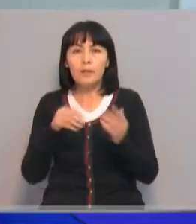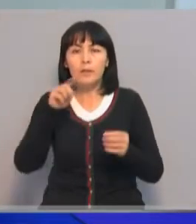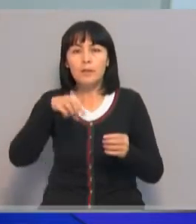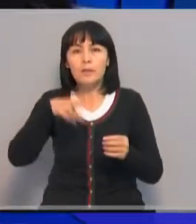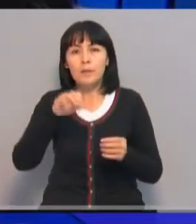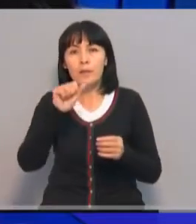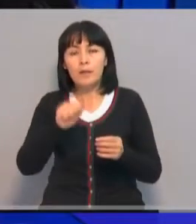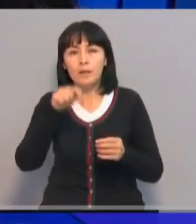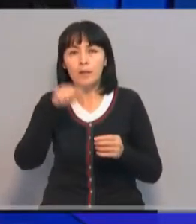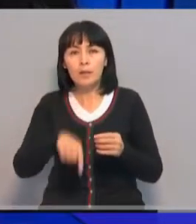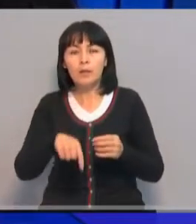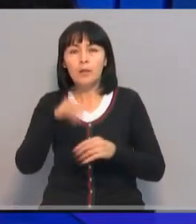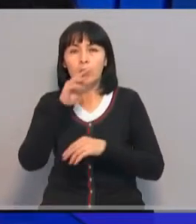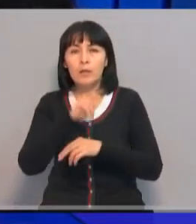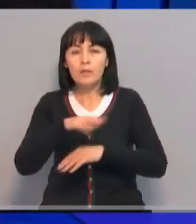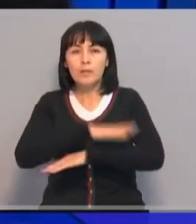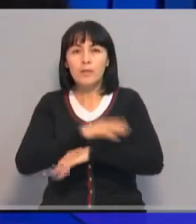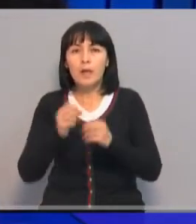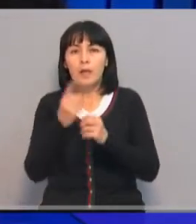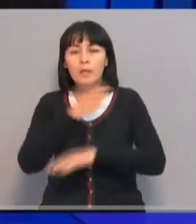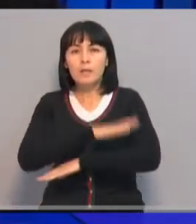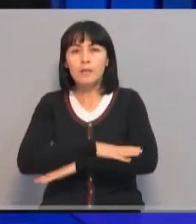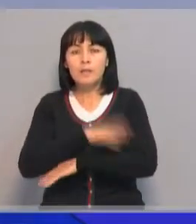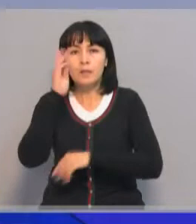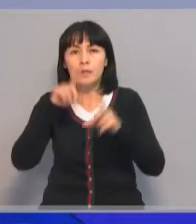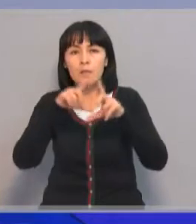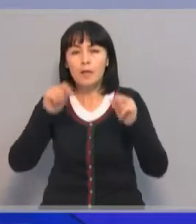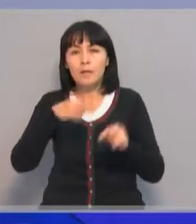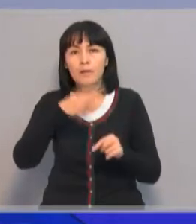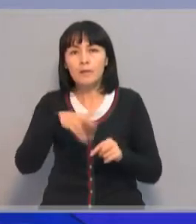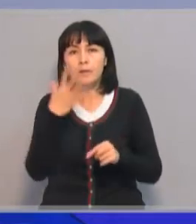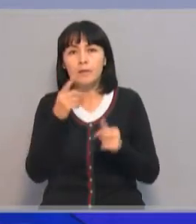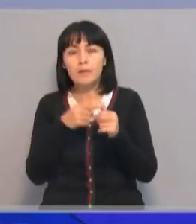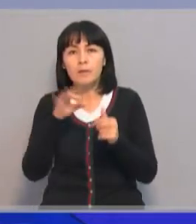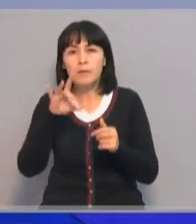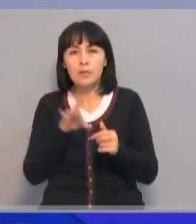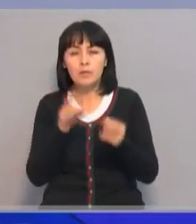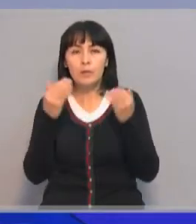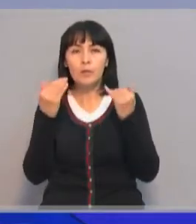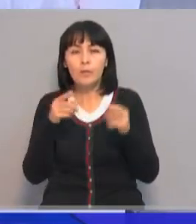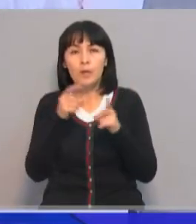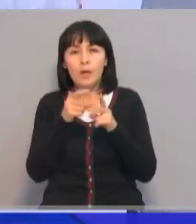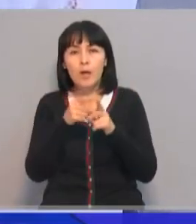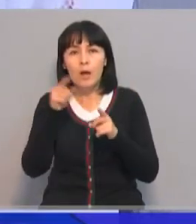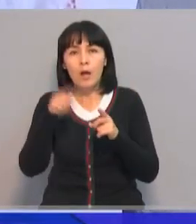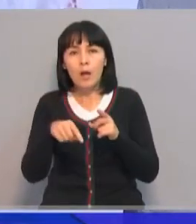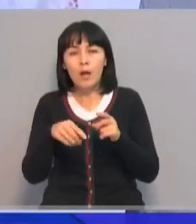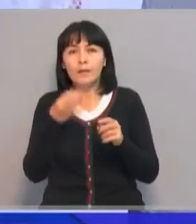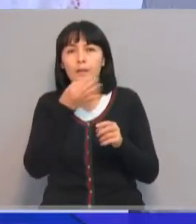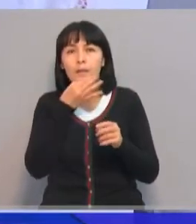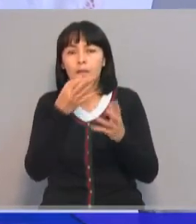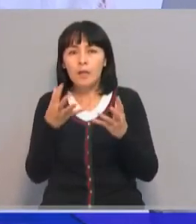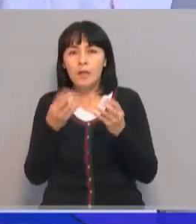Мири Алдаберген, ученица 11 класса школы-гимназии номер 25 имени Рыскулова. По ее словам, она заранее